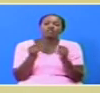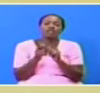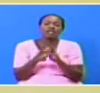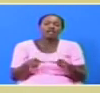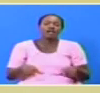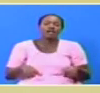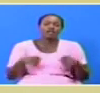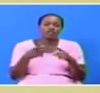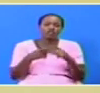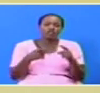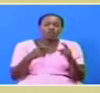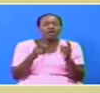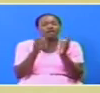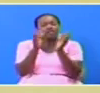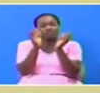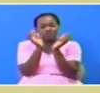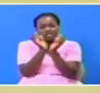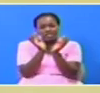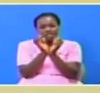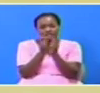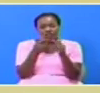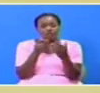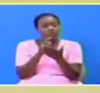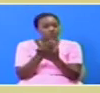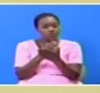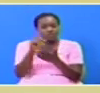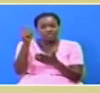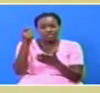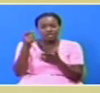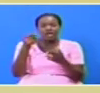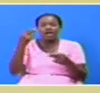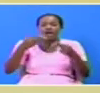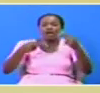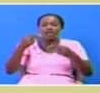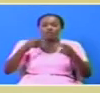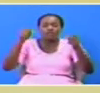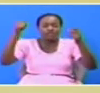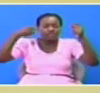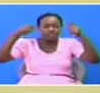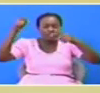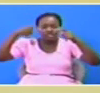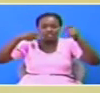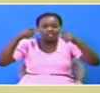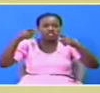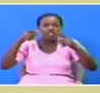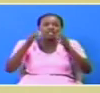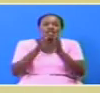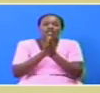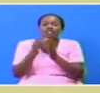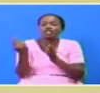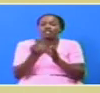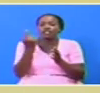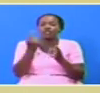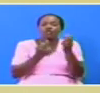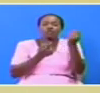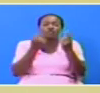moja, mechi kati ya timu ya taifa ya Kenya Harambee Stars na timu ya taifa ya Liberia Lone Stars ambayo imeanza muda mfupi tu